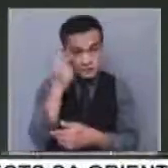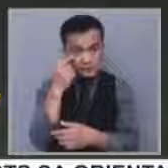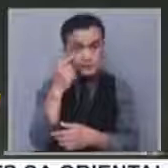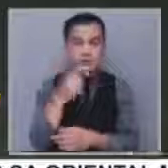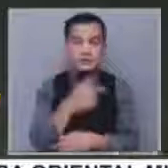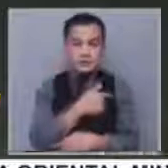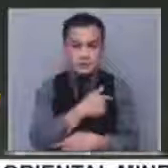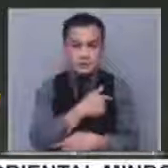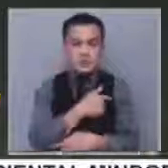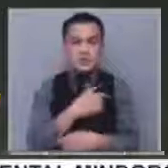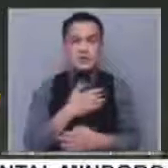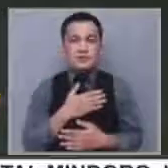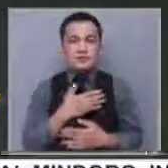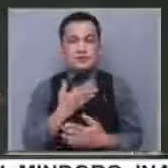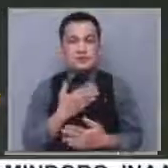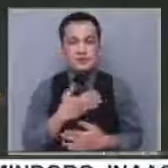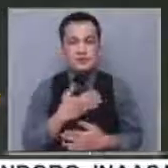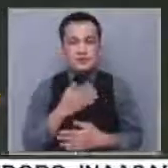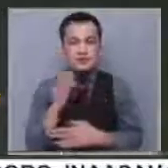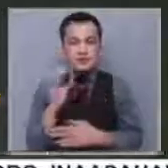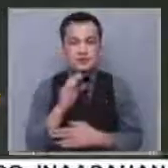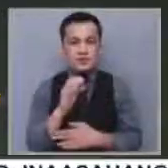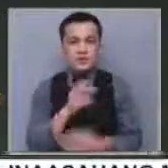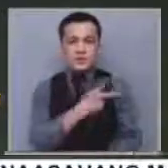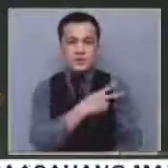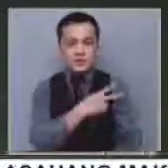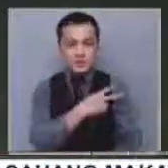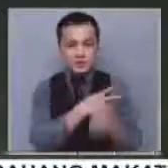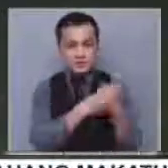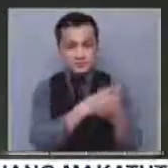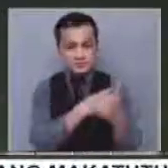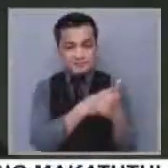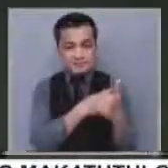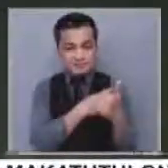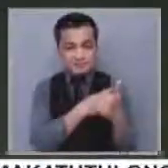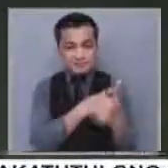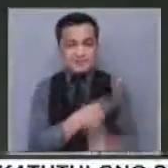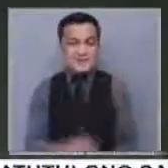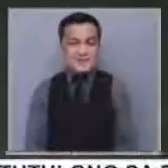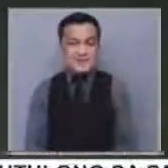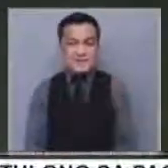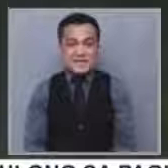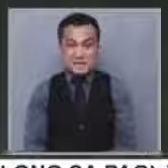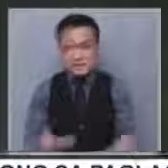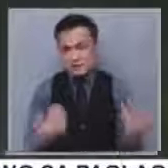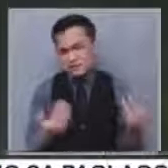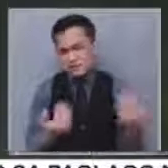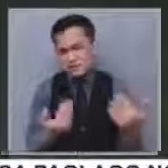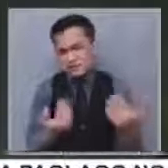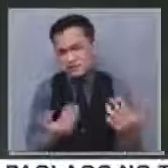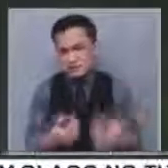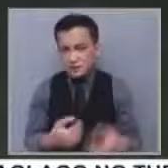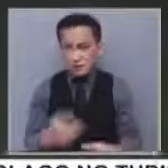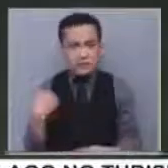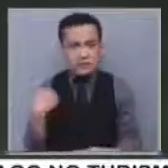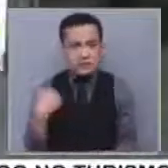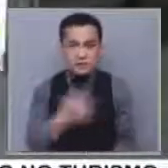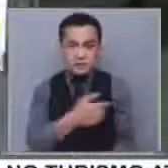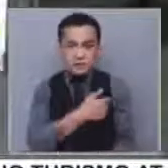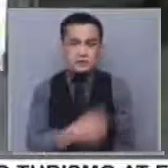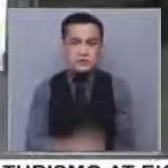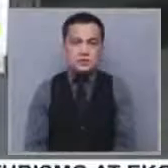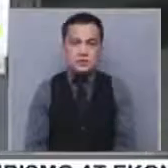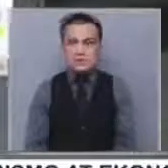Maligayang Pasko ang bakunado. Yun nga po yun. So, hinihikayat muli natin ang hindi pa nagpabakuna ay magpabakuna